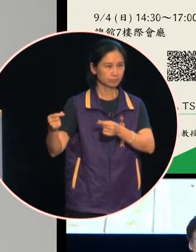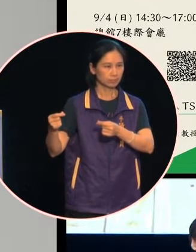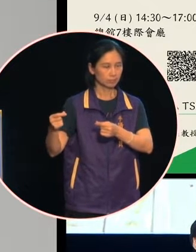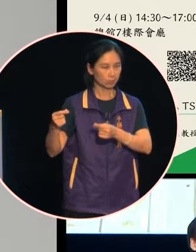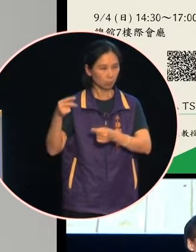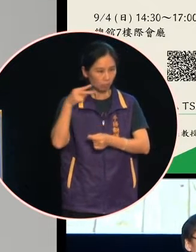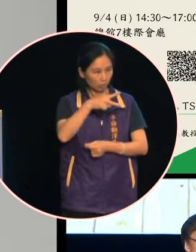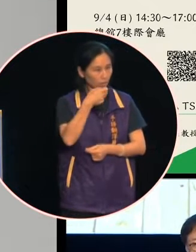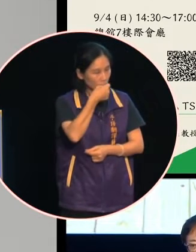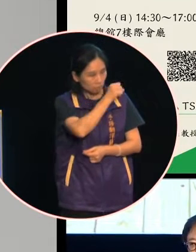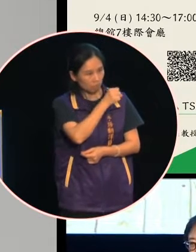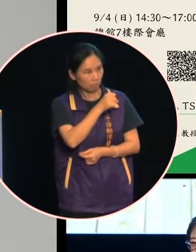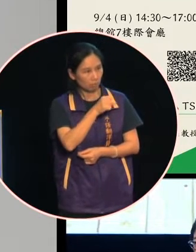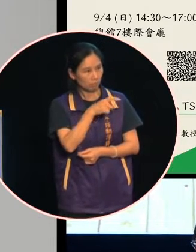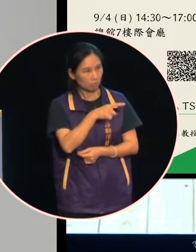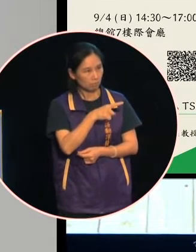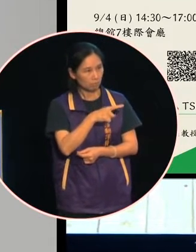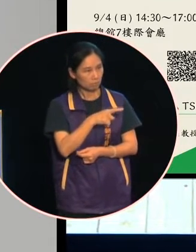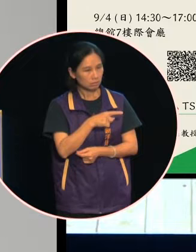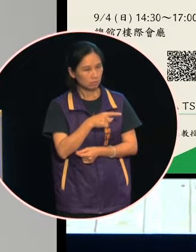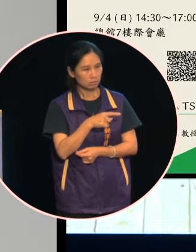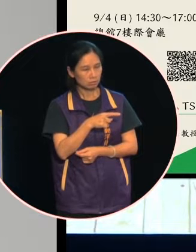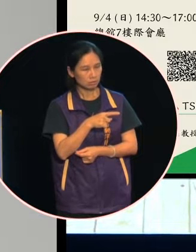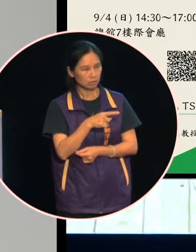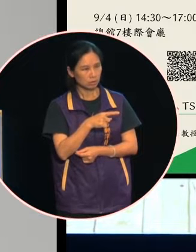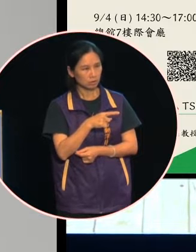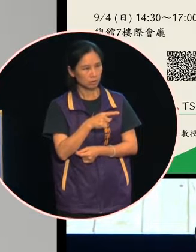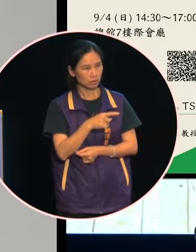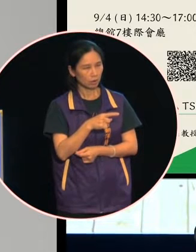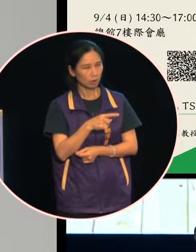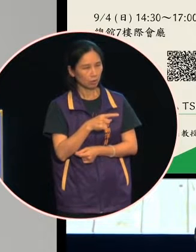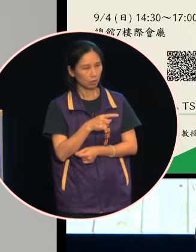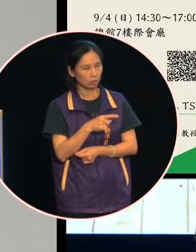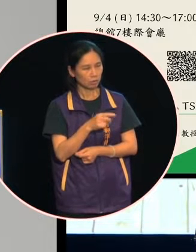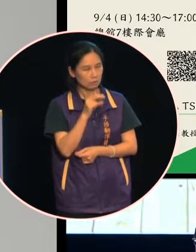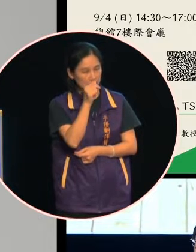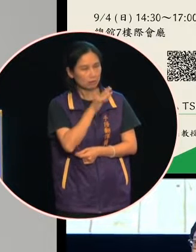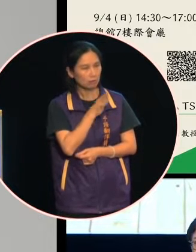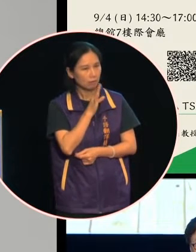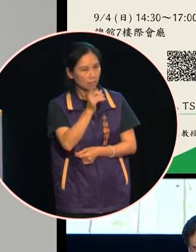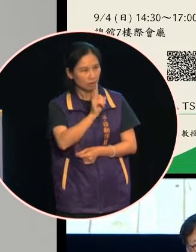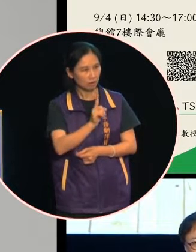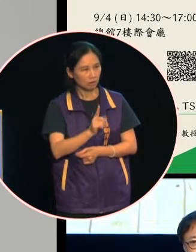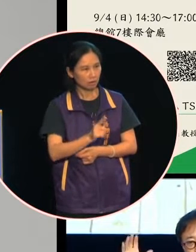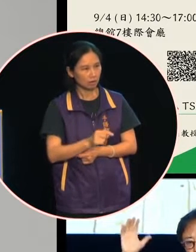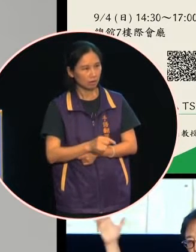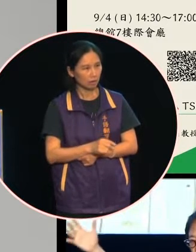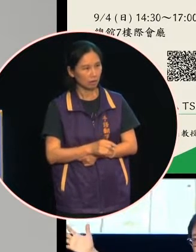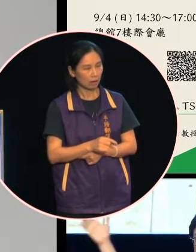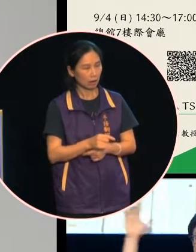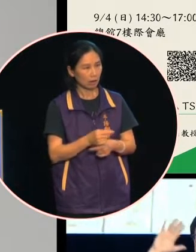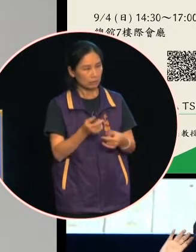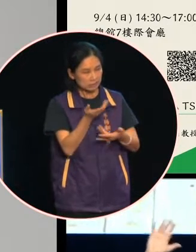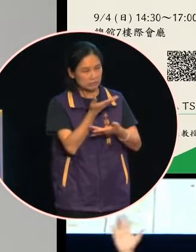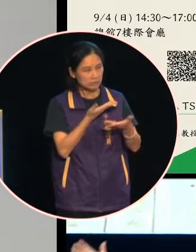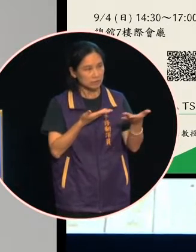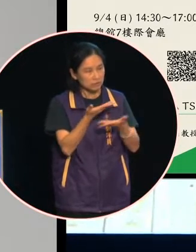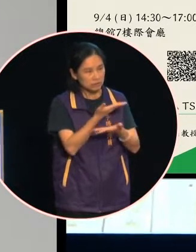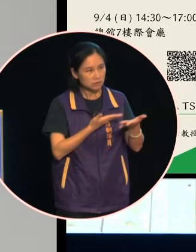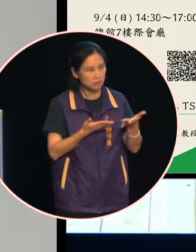看到台湾方面的反应，尤其是交流协会，我有一个很大